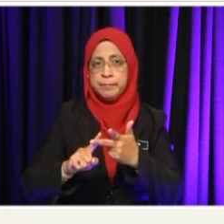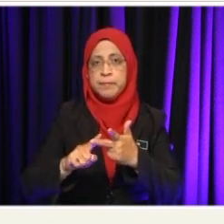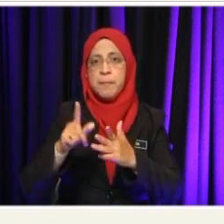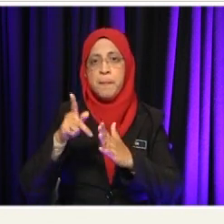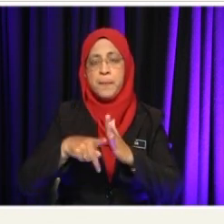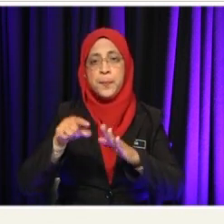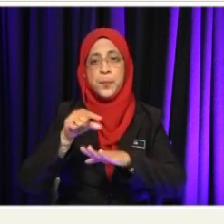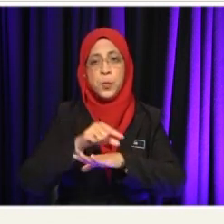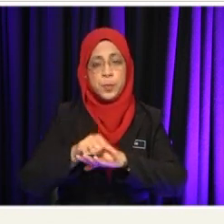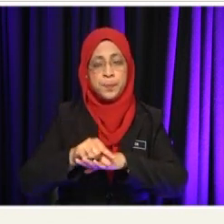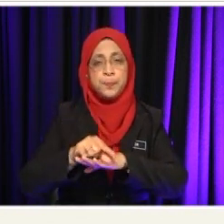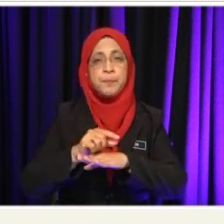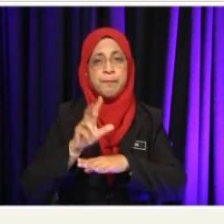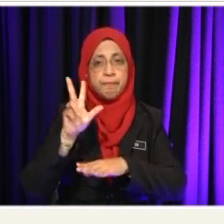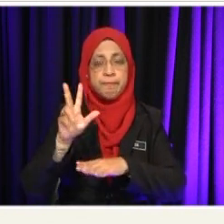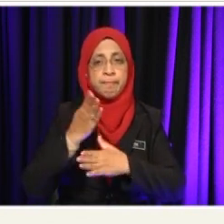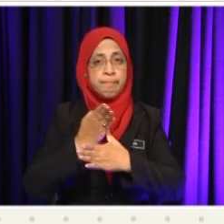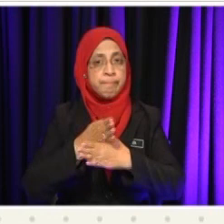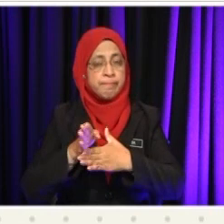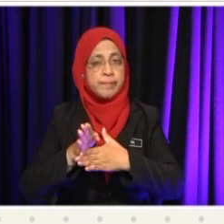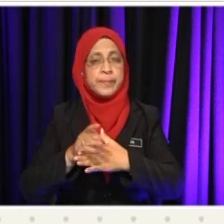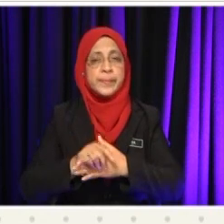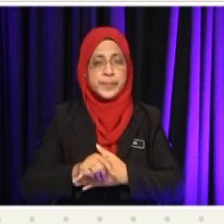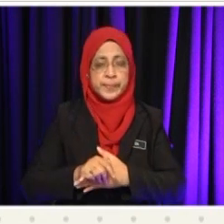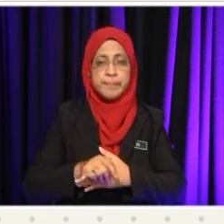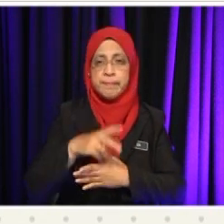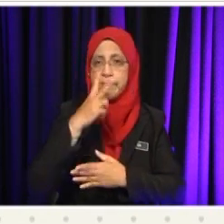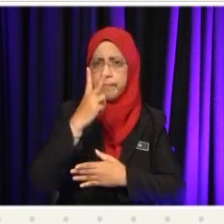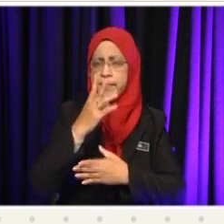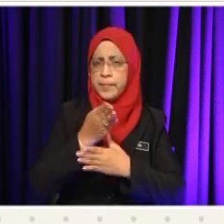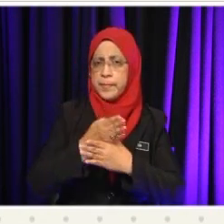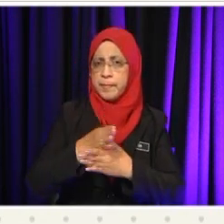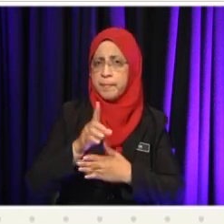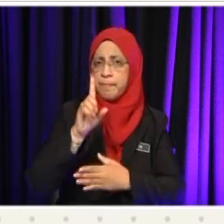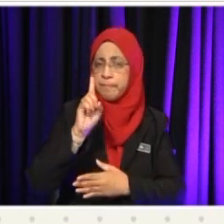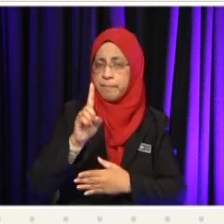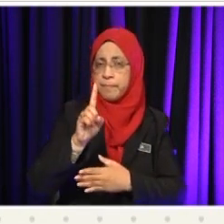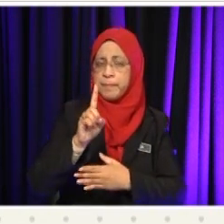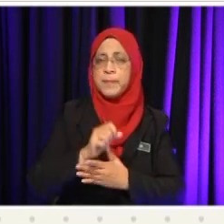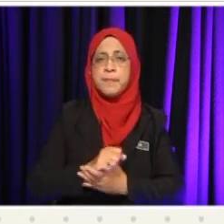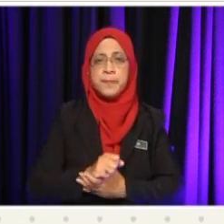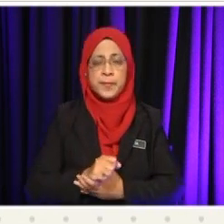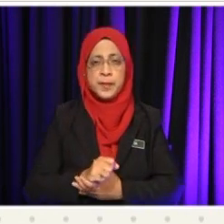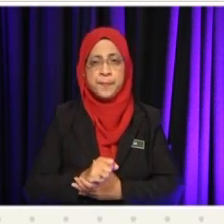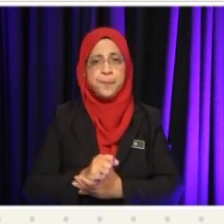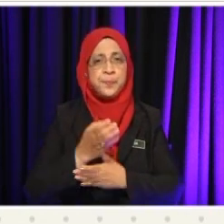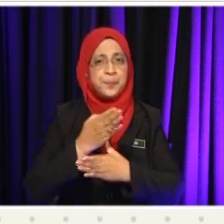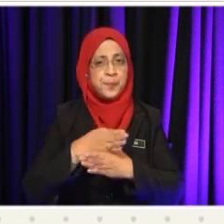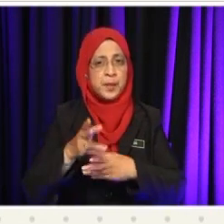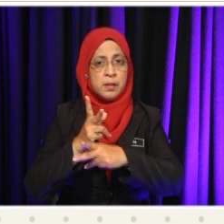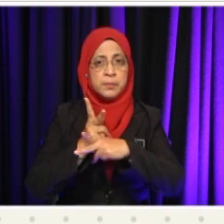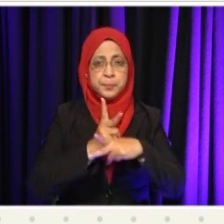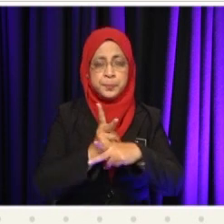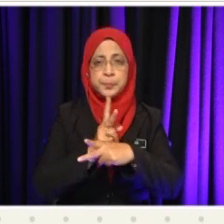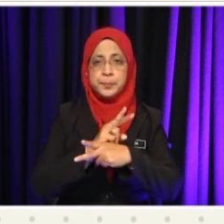pengguna ada tiga segmen dan kita lihat kepada segmen yang pertama terlebih dahulu yaitu segmen kawalan